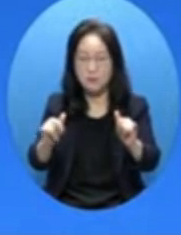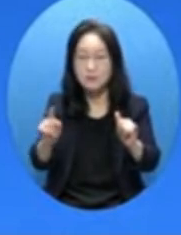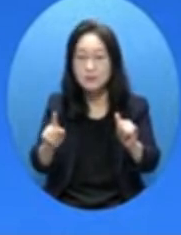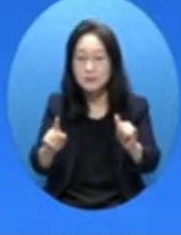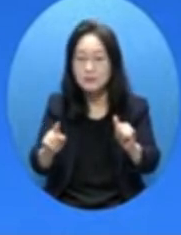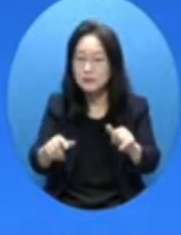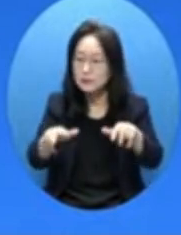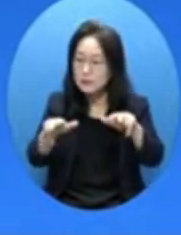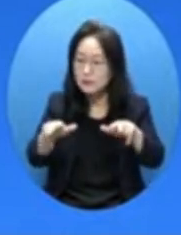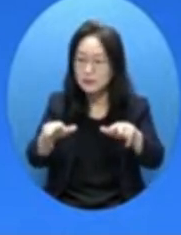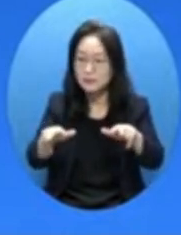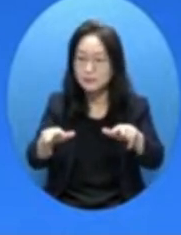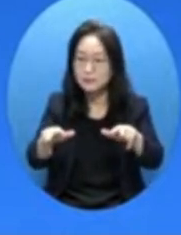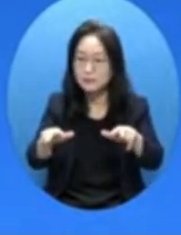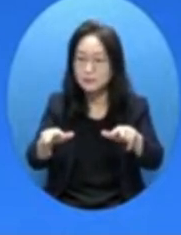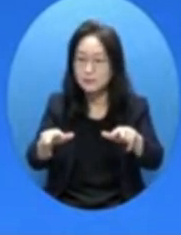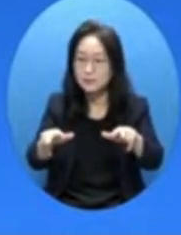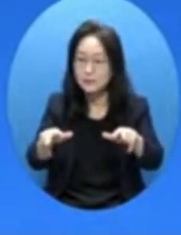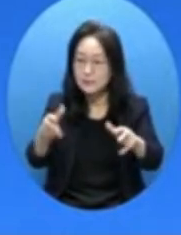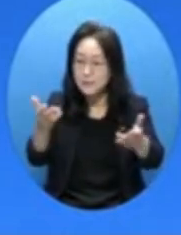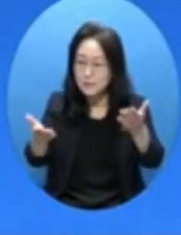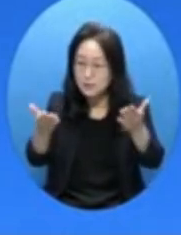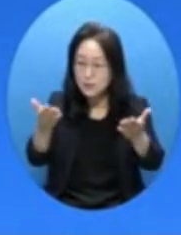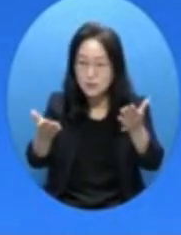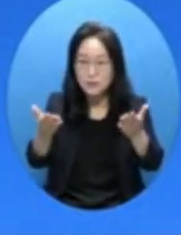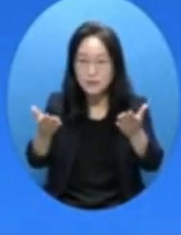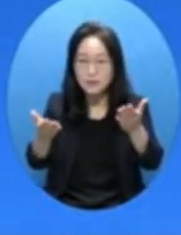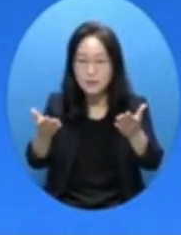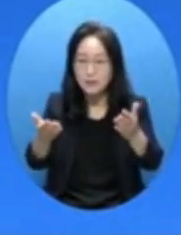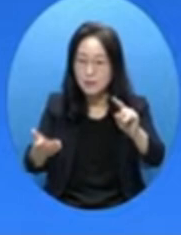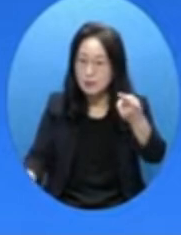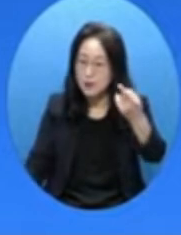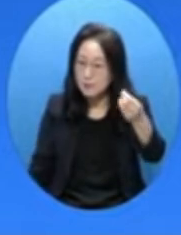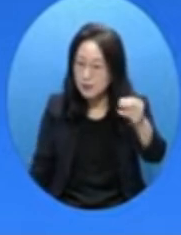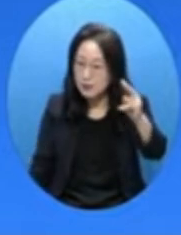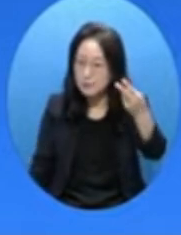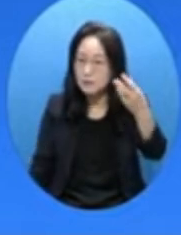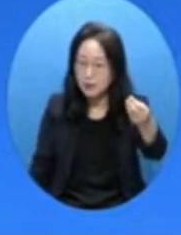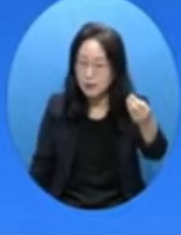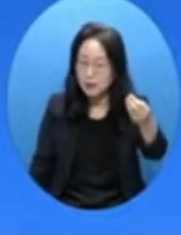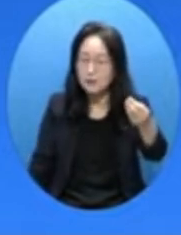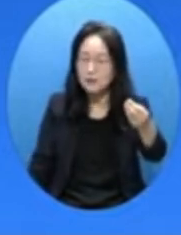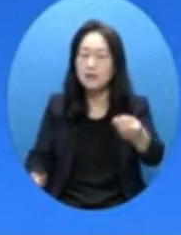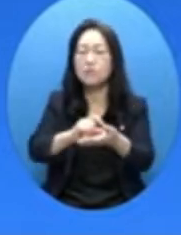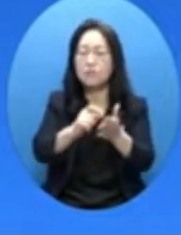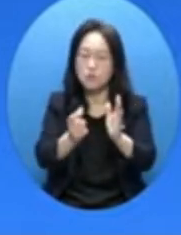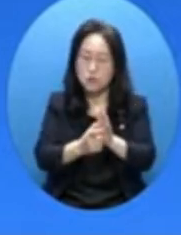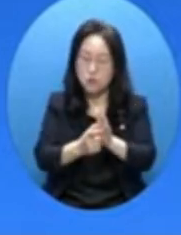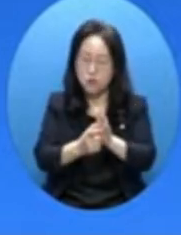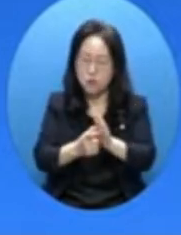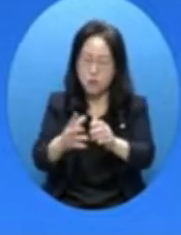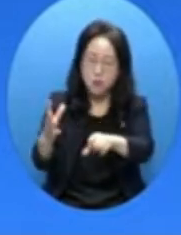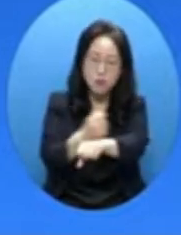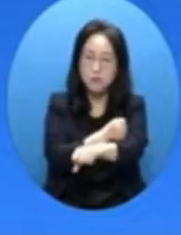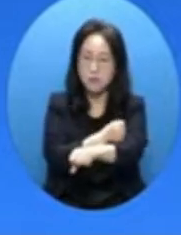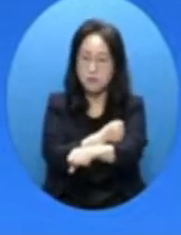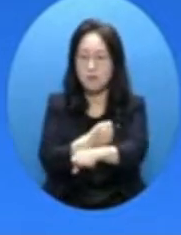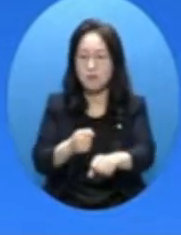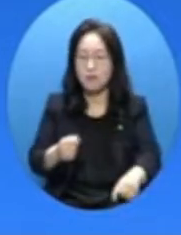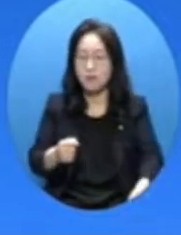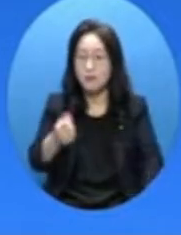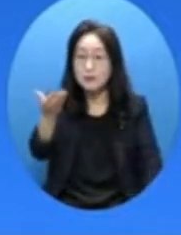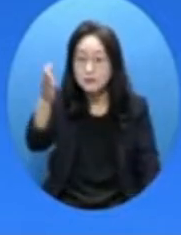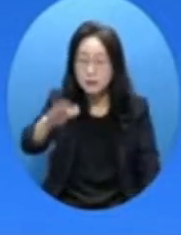지금 인구 비례로 100만 200만도 넘는 그런 대군사일 것입니다. 그런데 하룻밤에